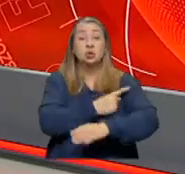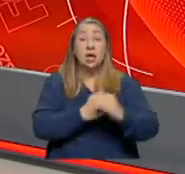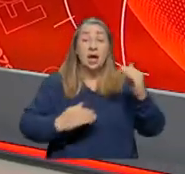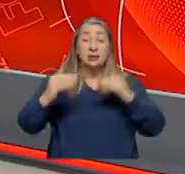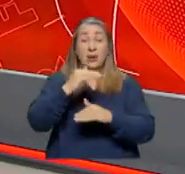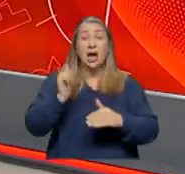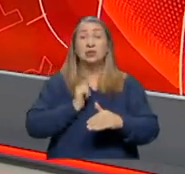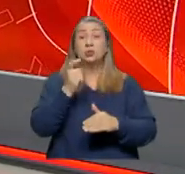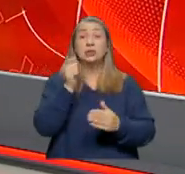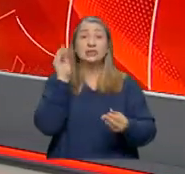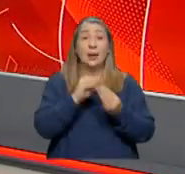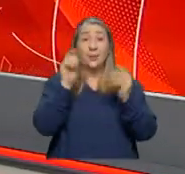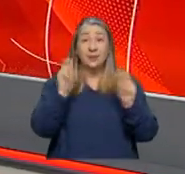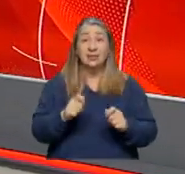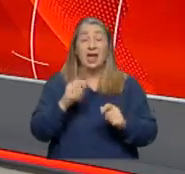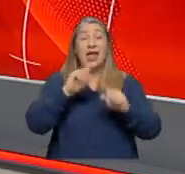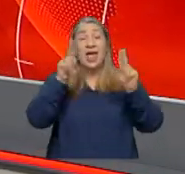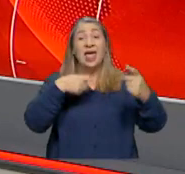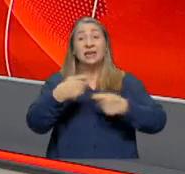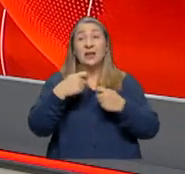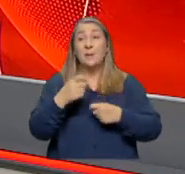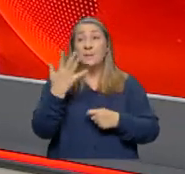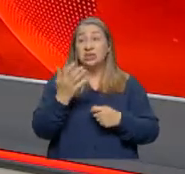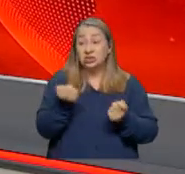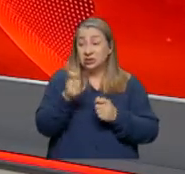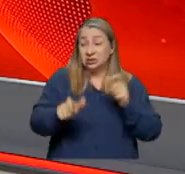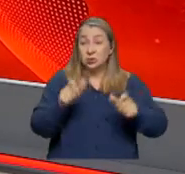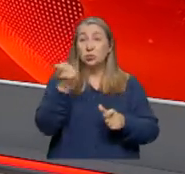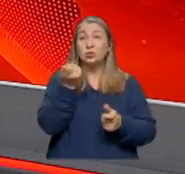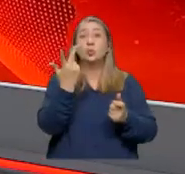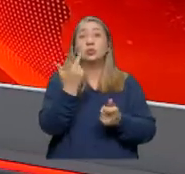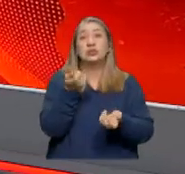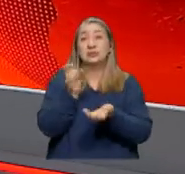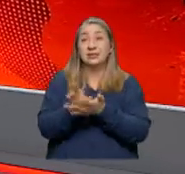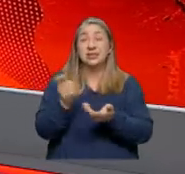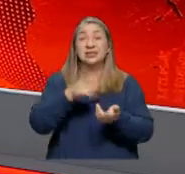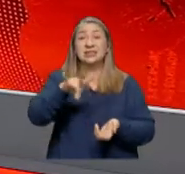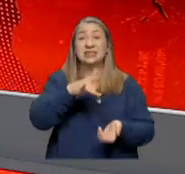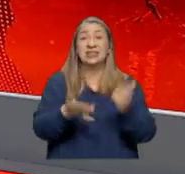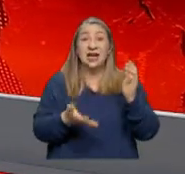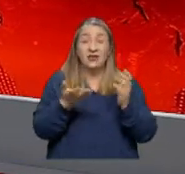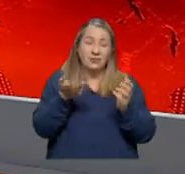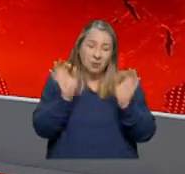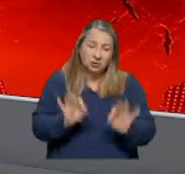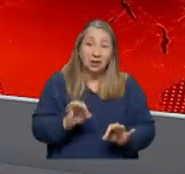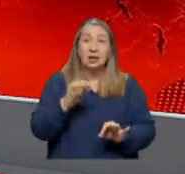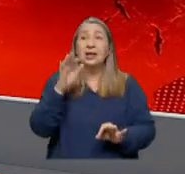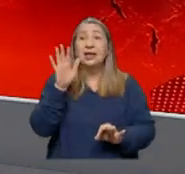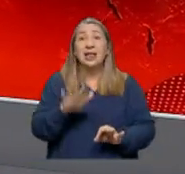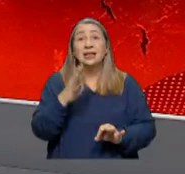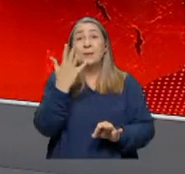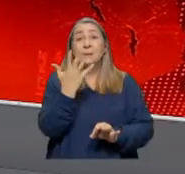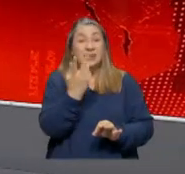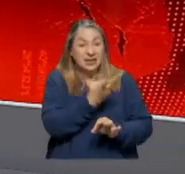gücünü arttırmak asgari ücrete zam yaparsanız esnaf yanındaki 5 çalışalım üçüne işten çıkarır sizlik artar kalan iki kişide beş